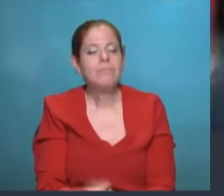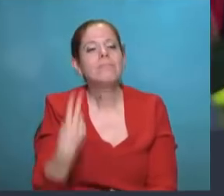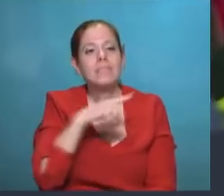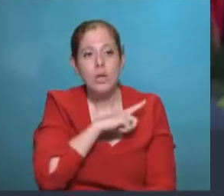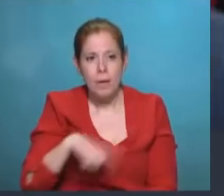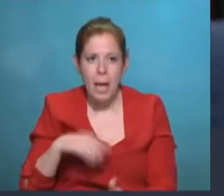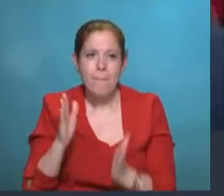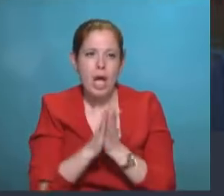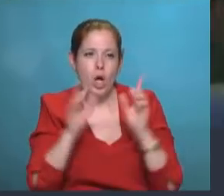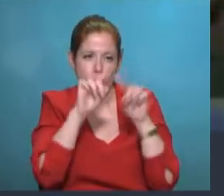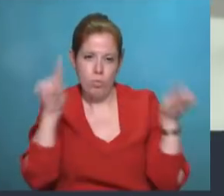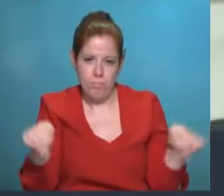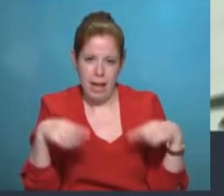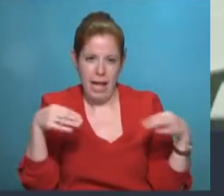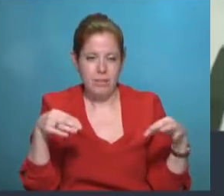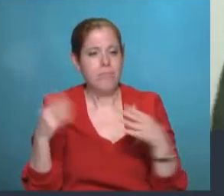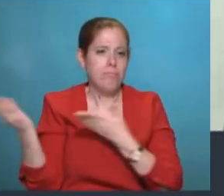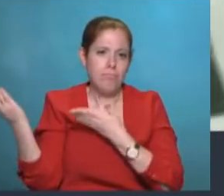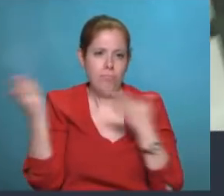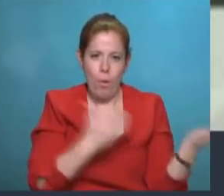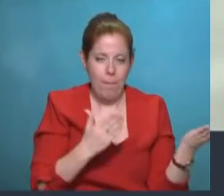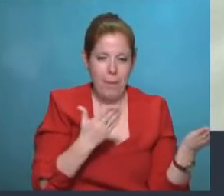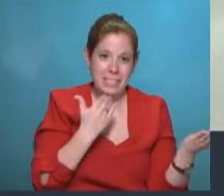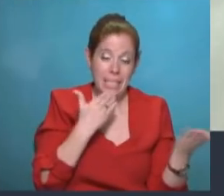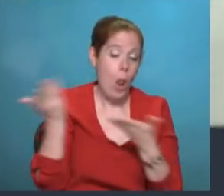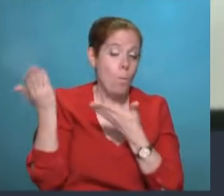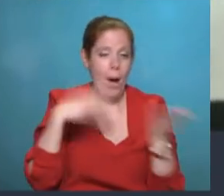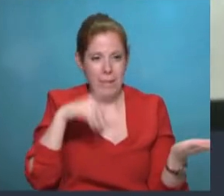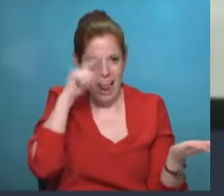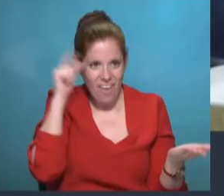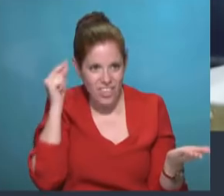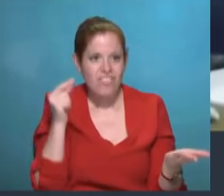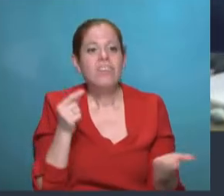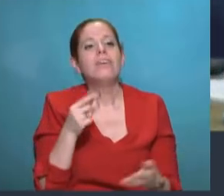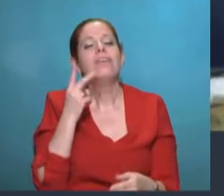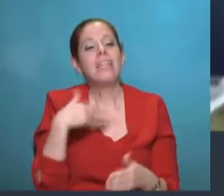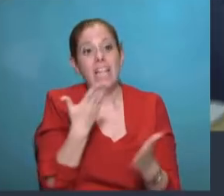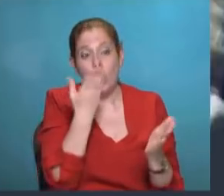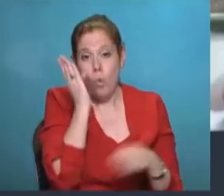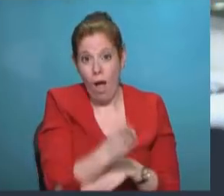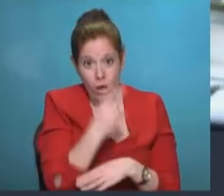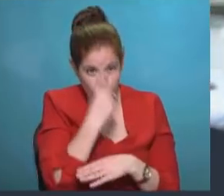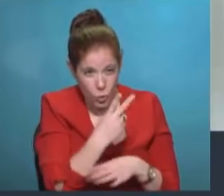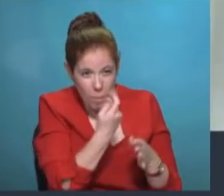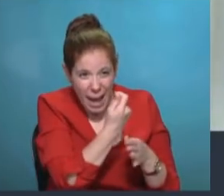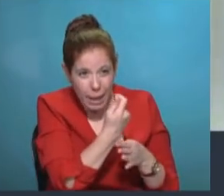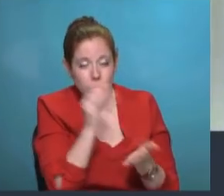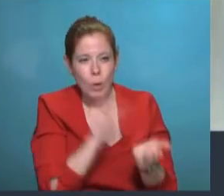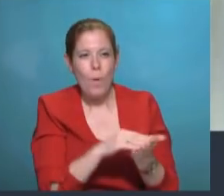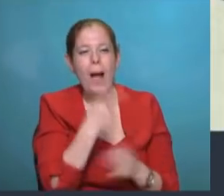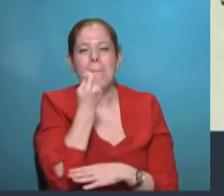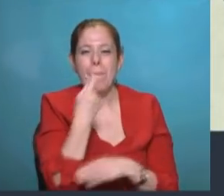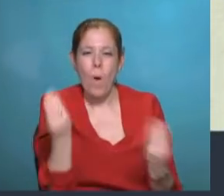ביקשנו פלקטים, Welcome to Israel, Welcome to תל אביב. נתנו הוראה, שיתנו את רואה מחירים. כן. שירשמו גם מחירים על כל